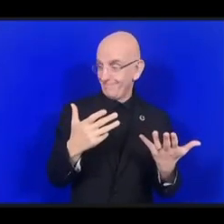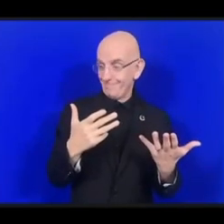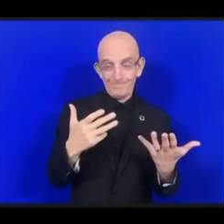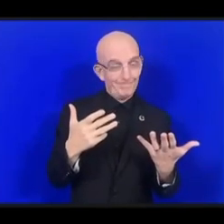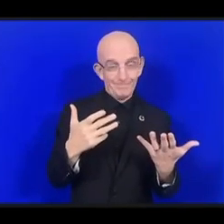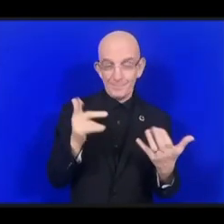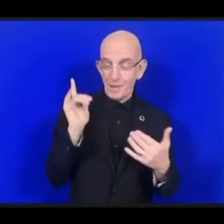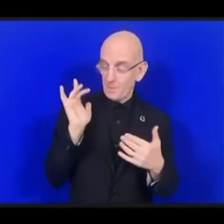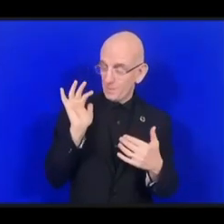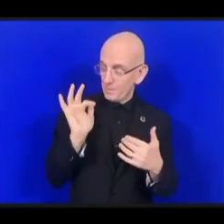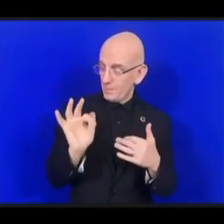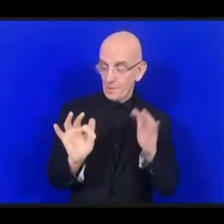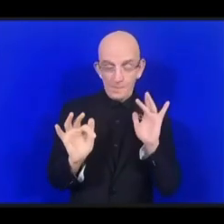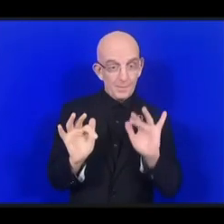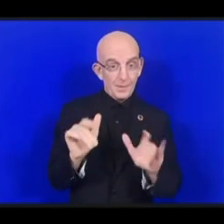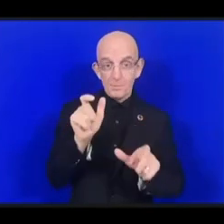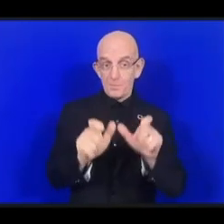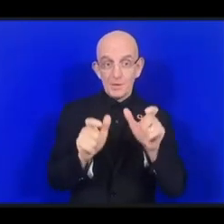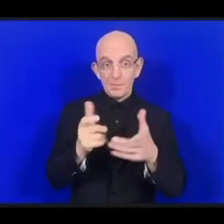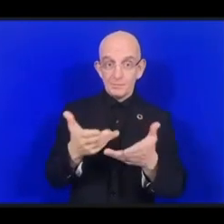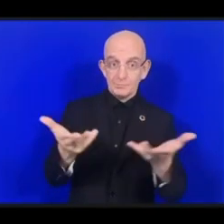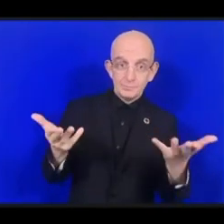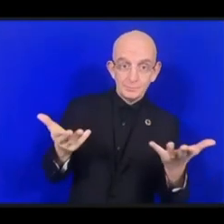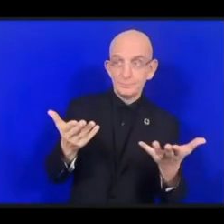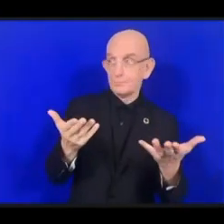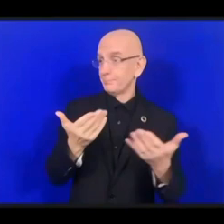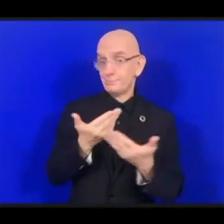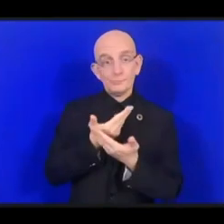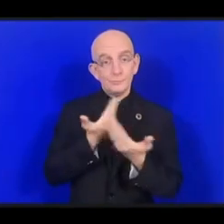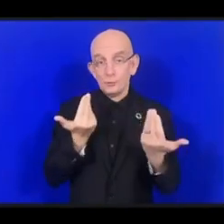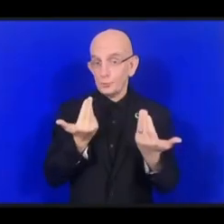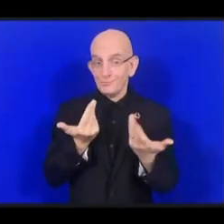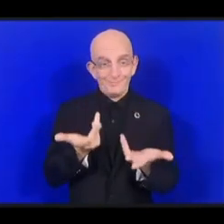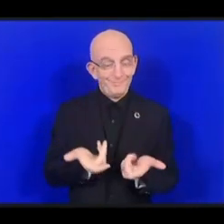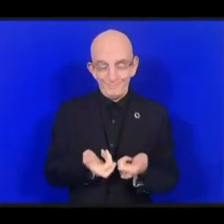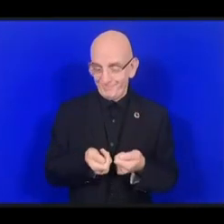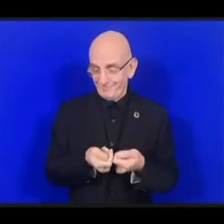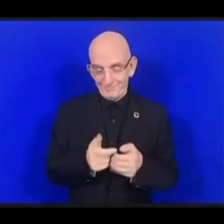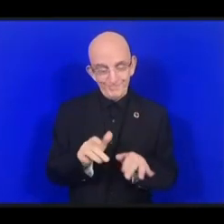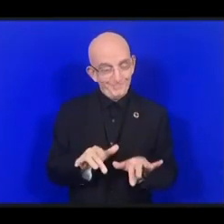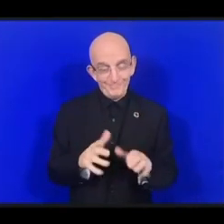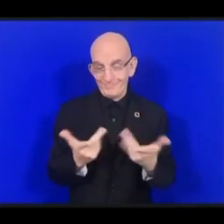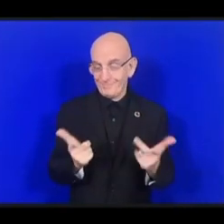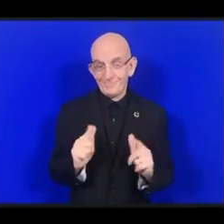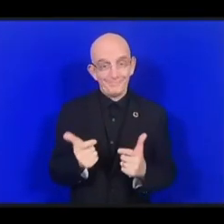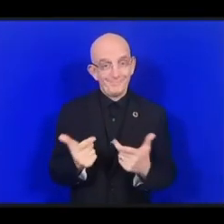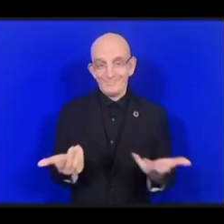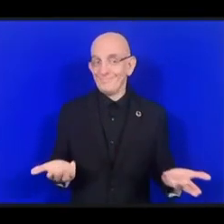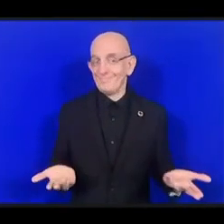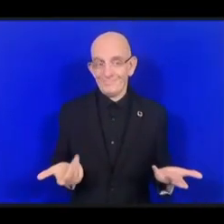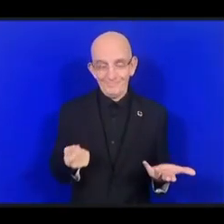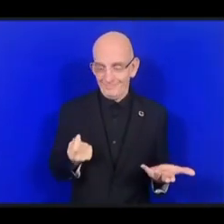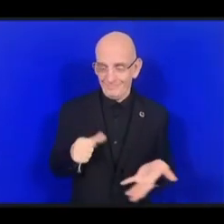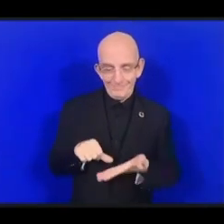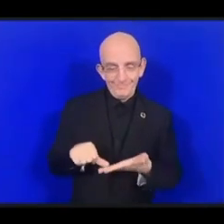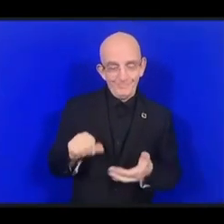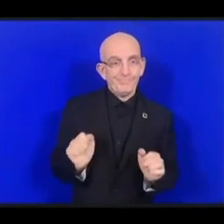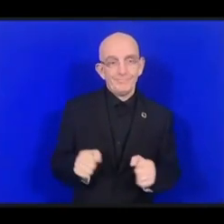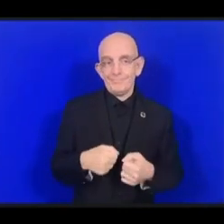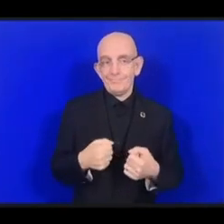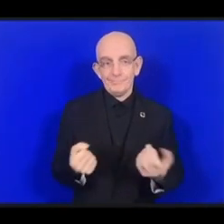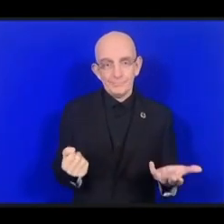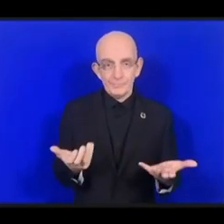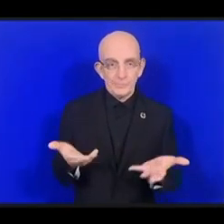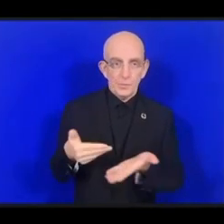さんレジナさんがおっしゃったようにえインターネットはアクセス可能で放せ性のあるものでなくてはなりませんしか